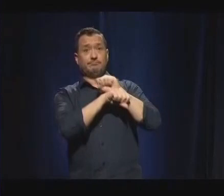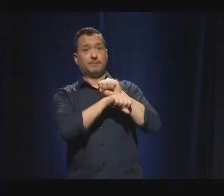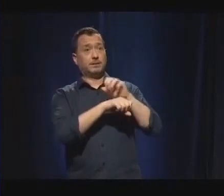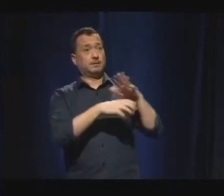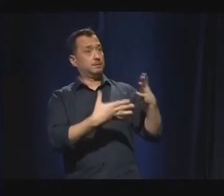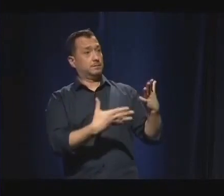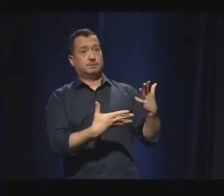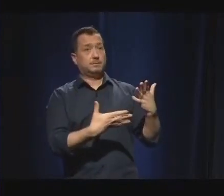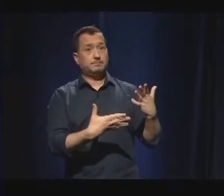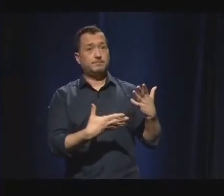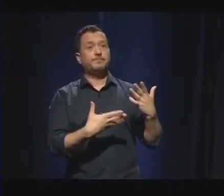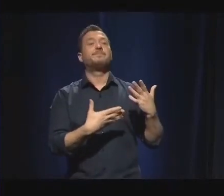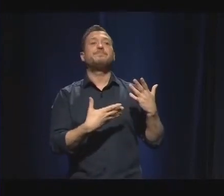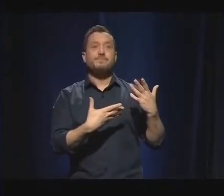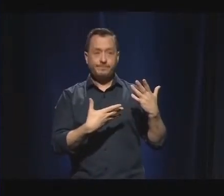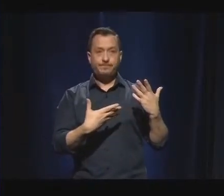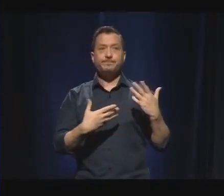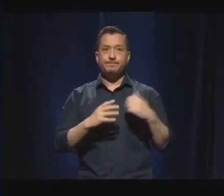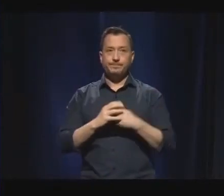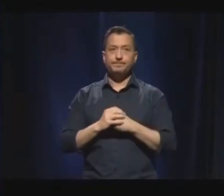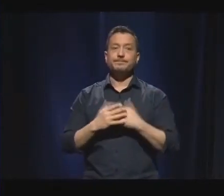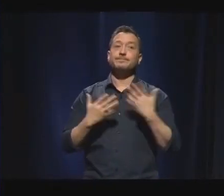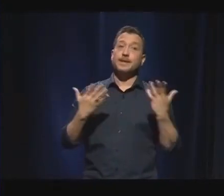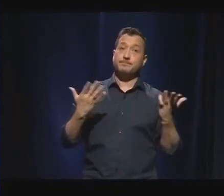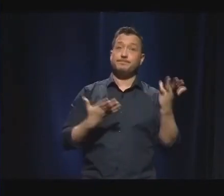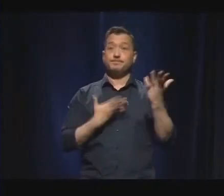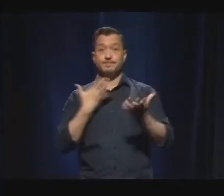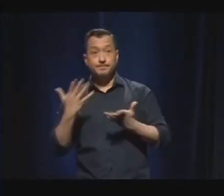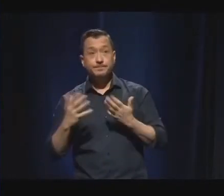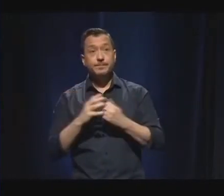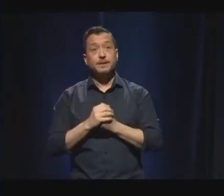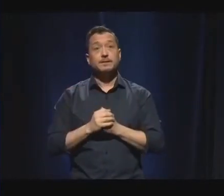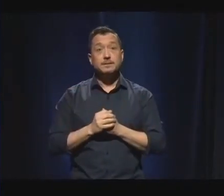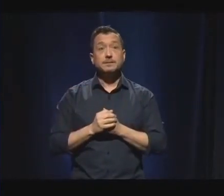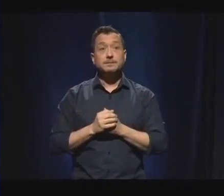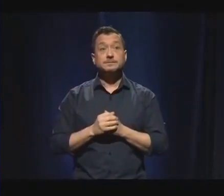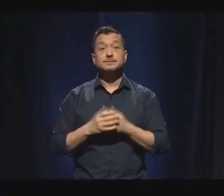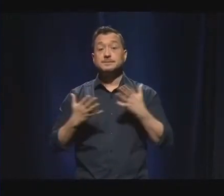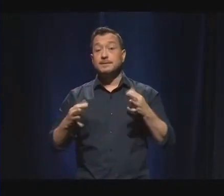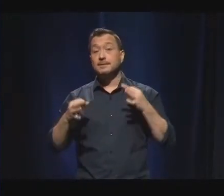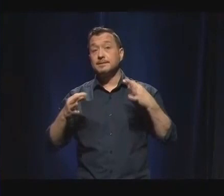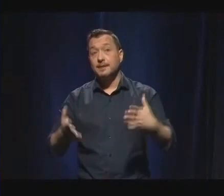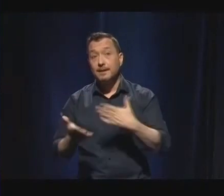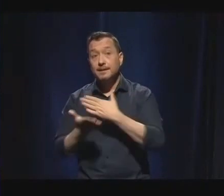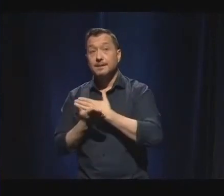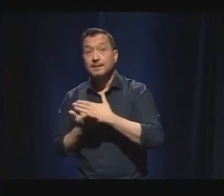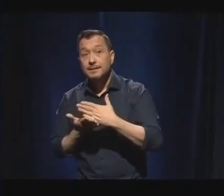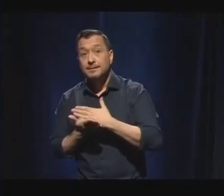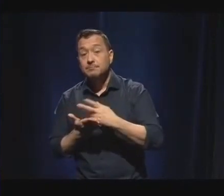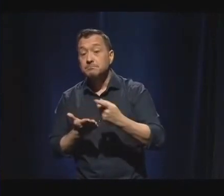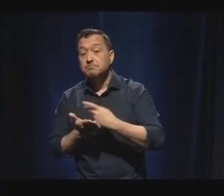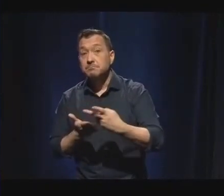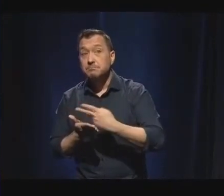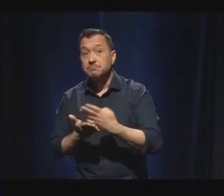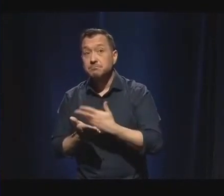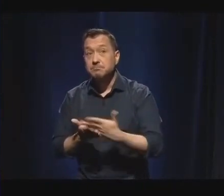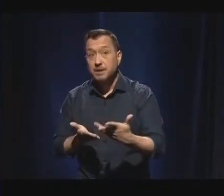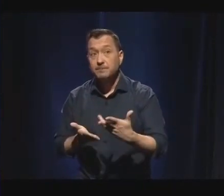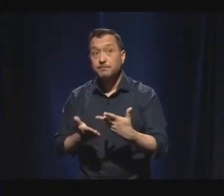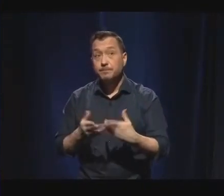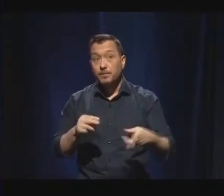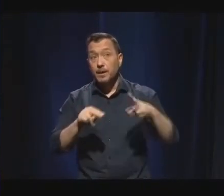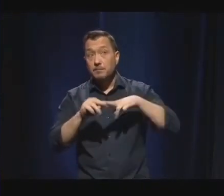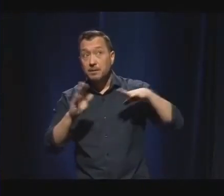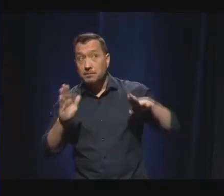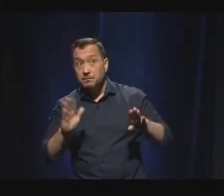si, puis il semble que c'est même pas un si, mais c'est plus quand il va y avoir une augmentation des hospitalisations dans ces régions-là, bien, on va se retrouver